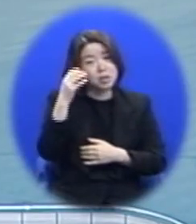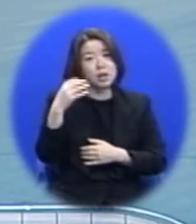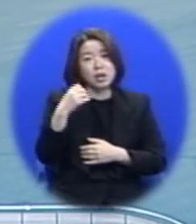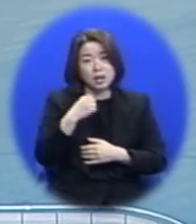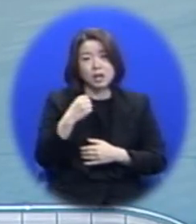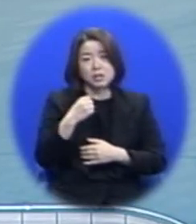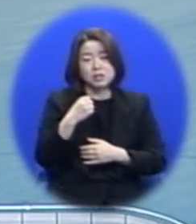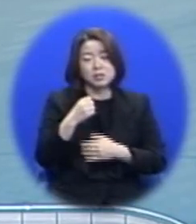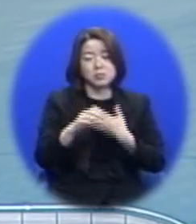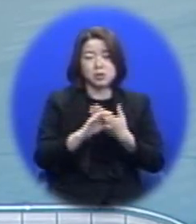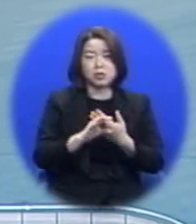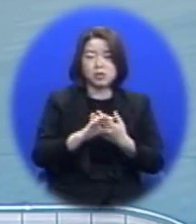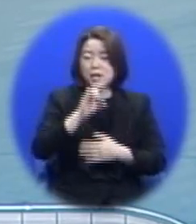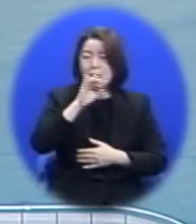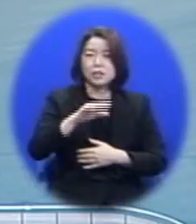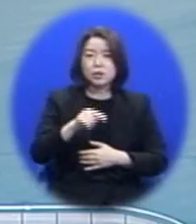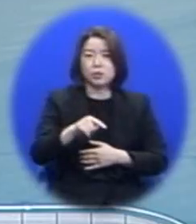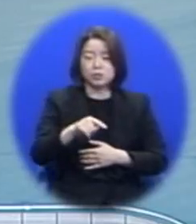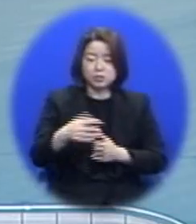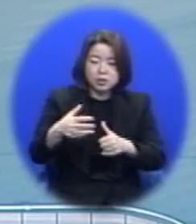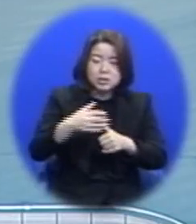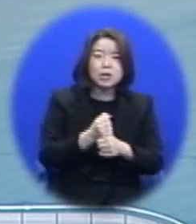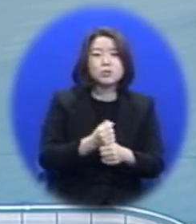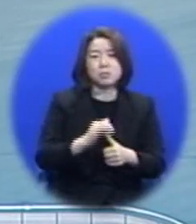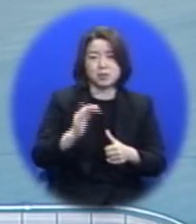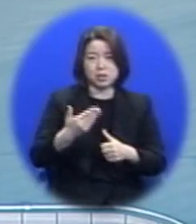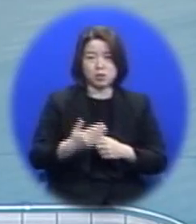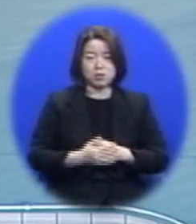있지, 그러니까 그 다음에 사로잡히는 거예요.